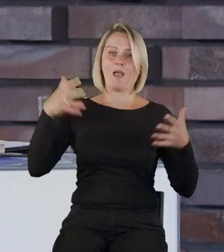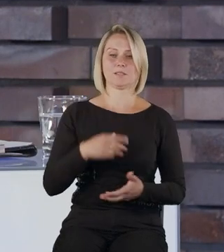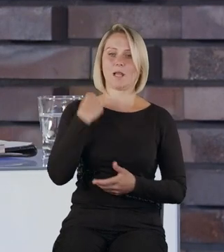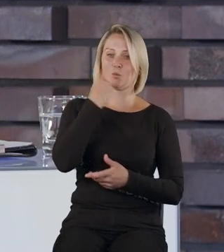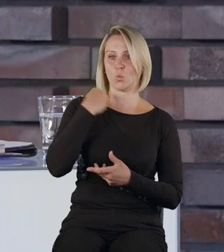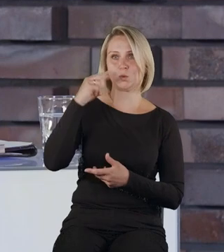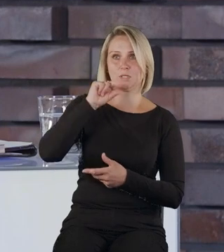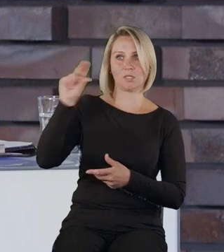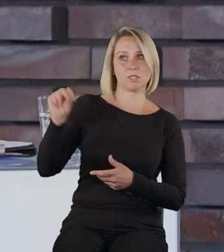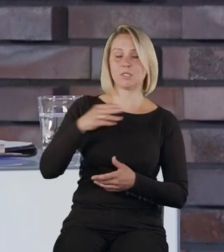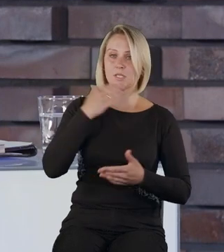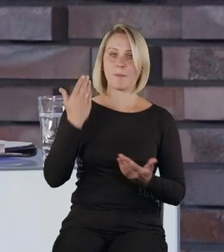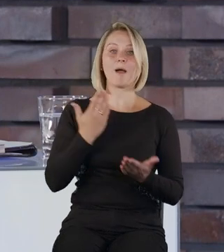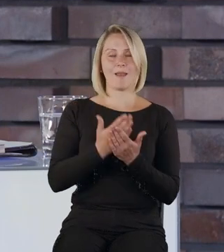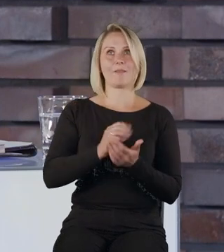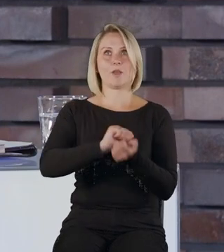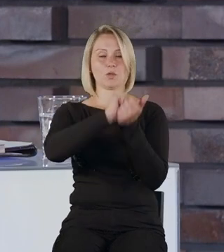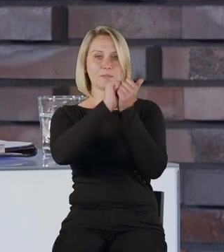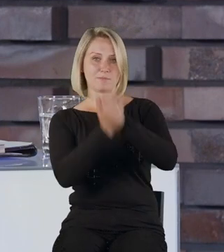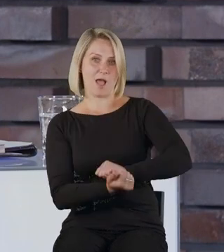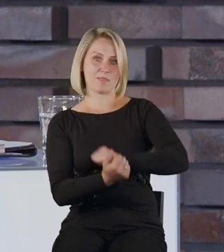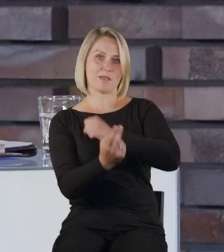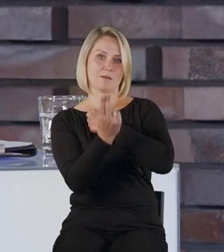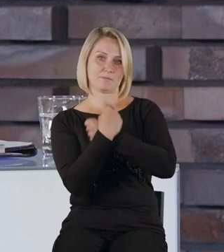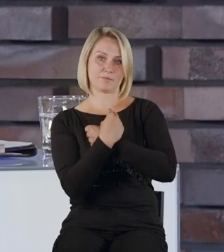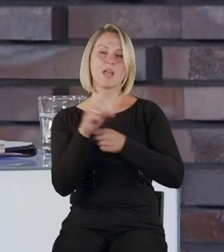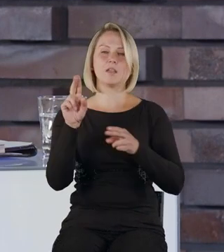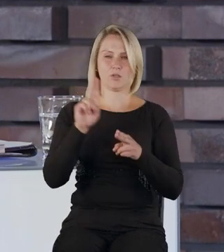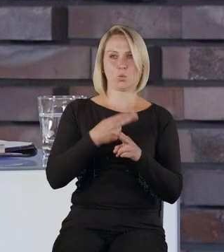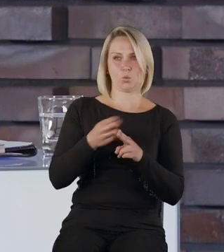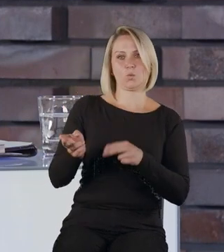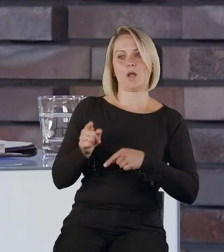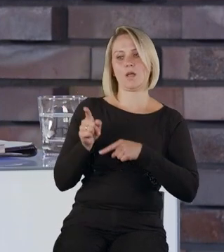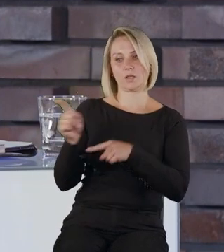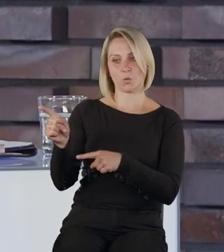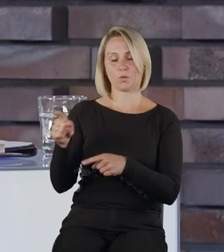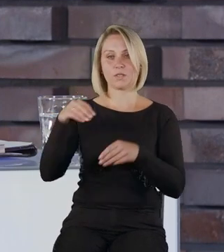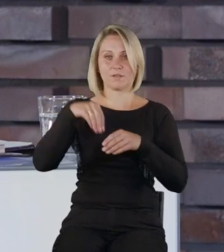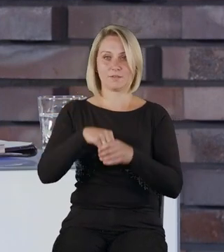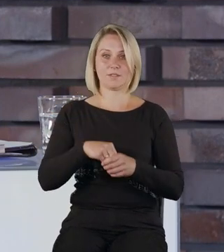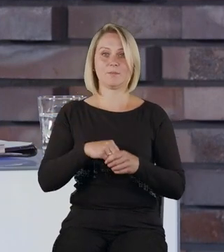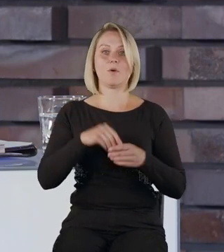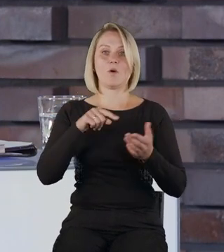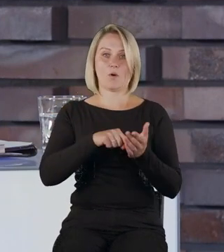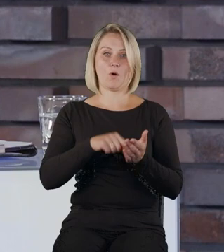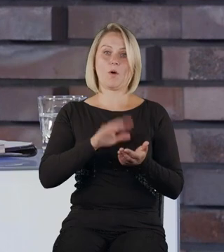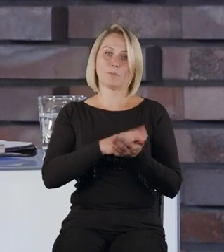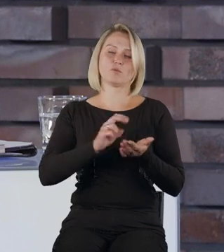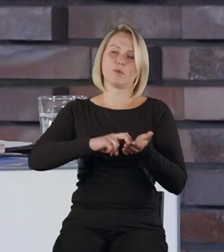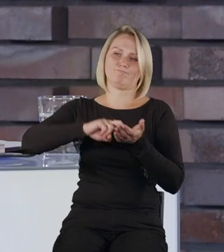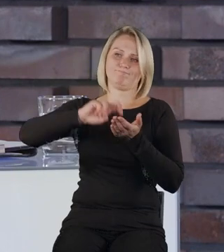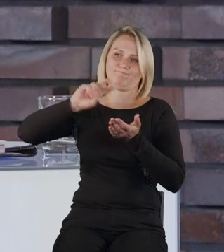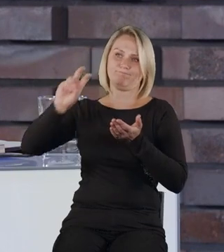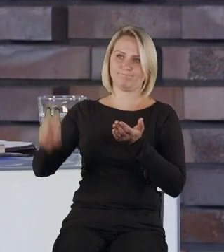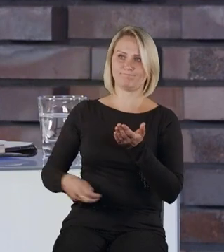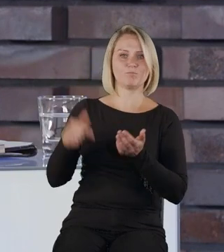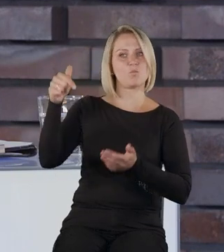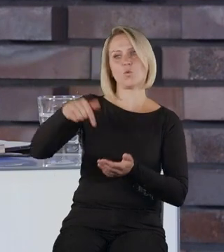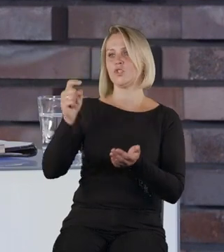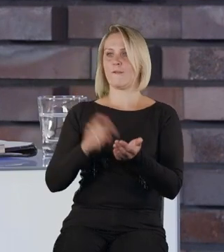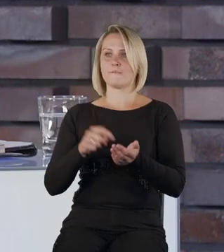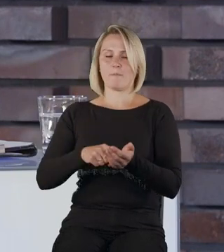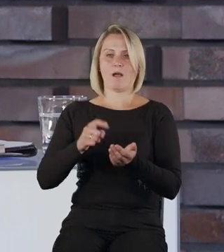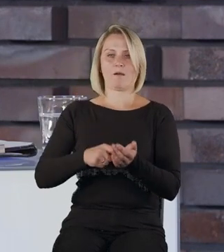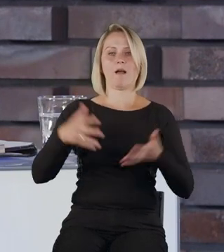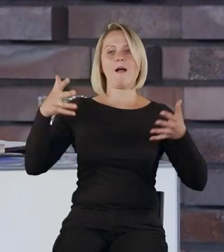te modyfikacje, które zostały wprowadzone na niektórych kierunkach, obejmują właśnie rezygnację z tego kryterium